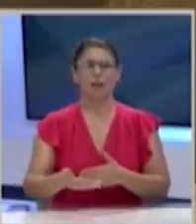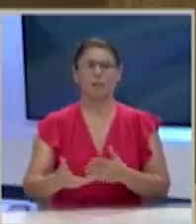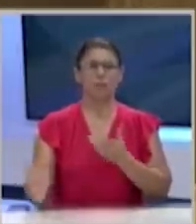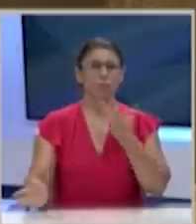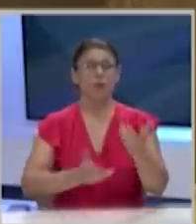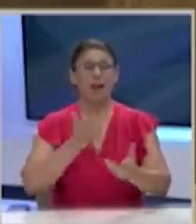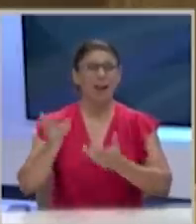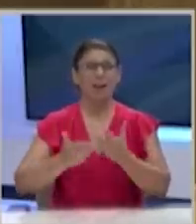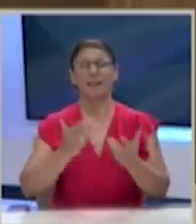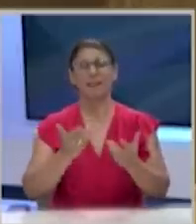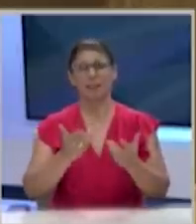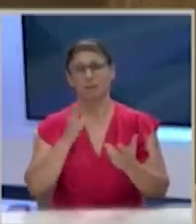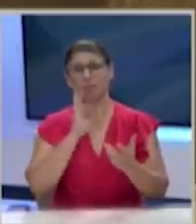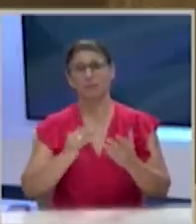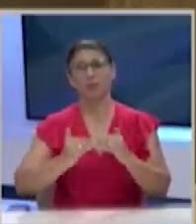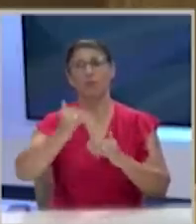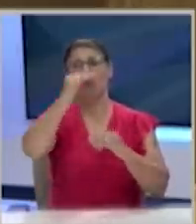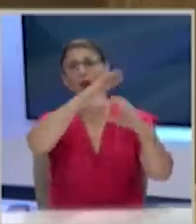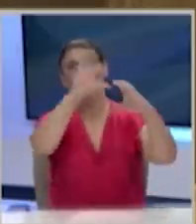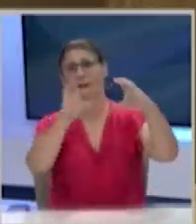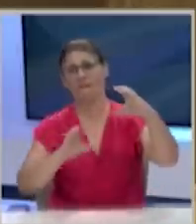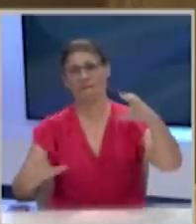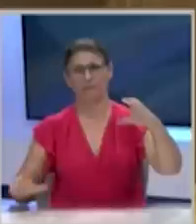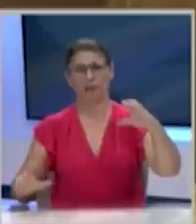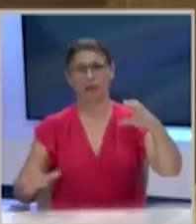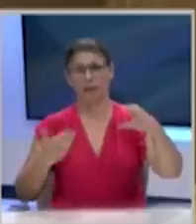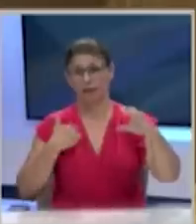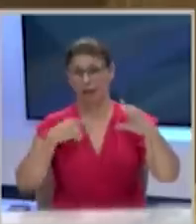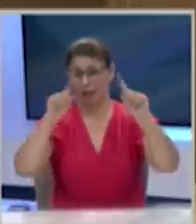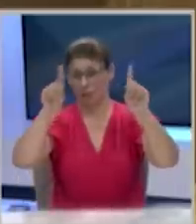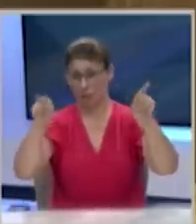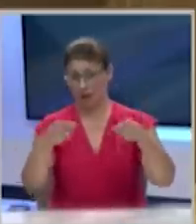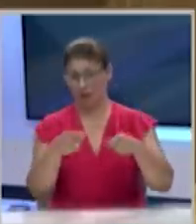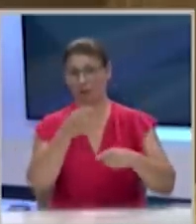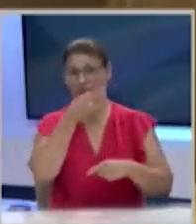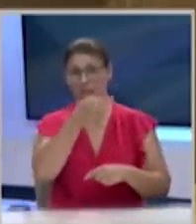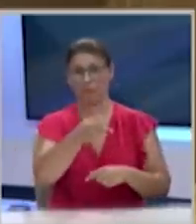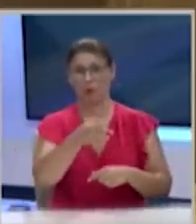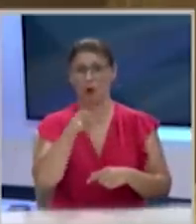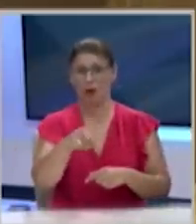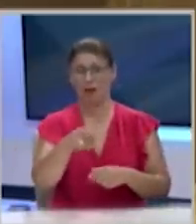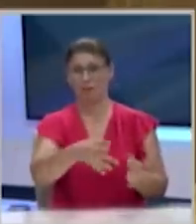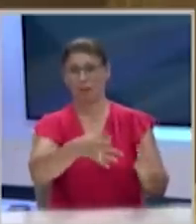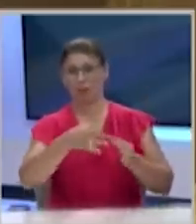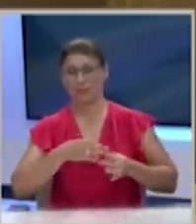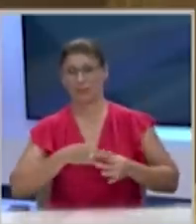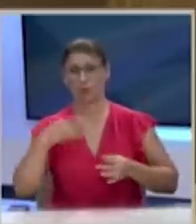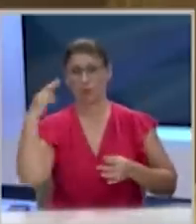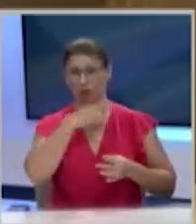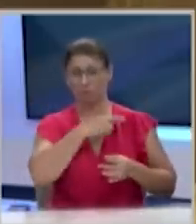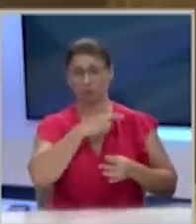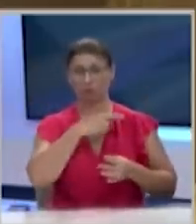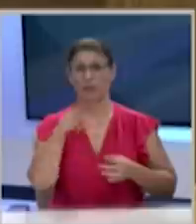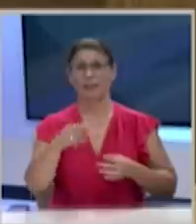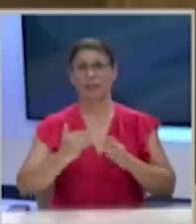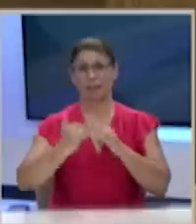αφανίστηκε κυριολεκτικά η Βόρεια Εύβοια. Και ανοίγω μια παρένθεση να πω ότι αυτά που είπε ο Πρωθυπουργός